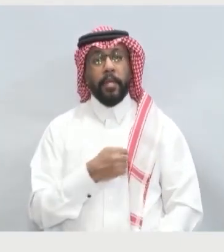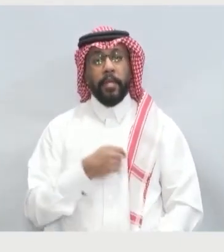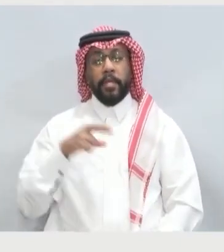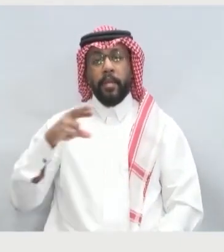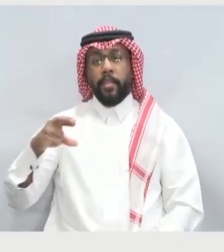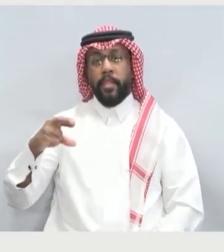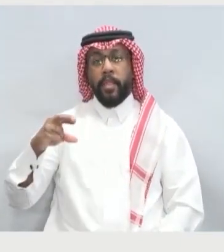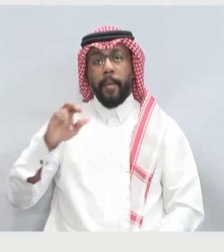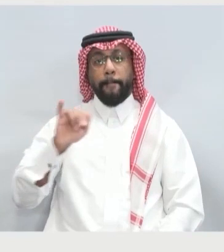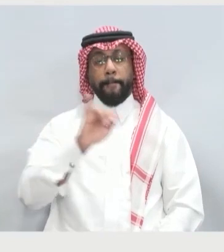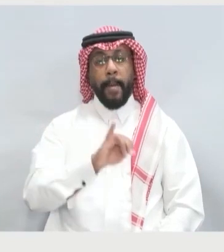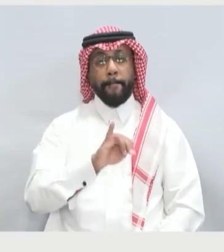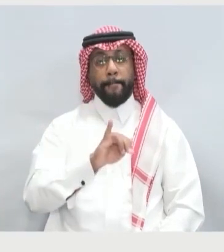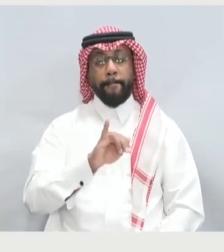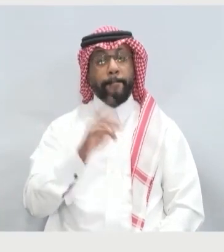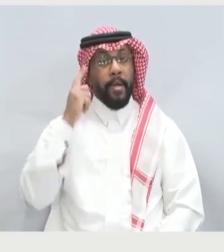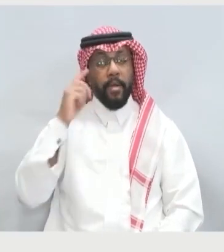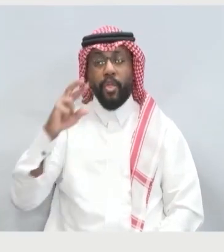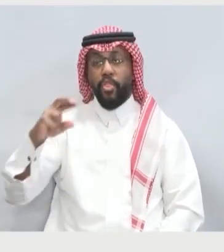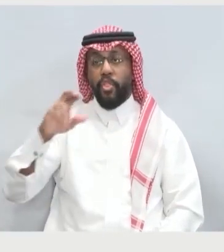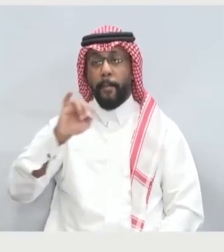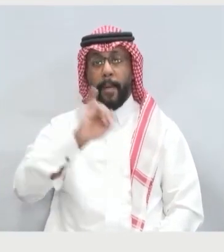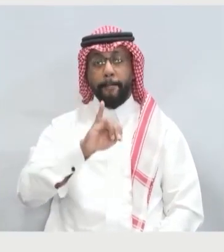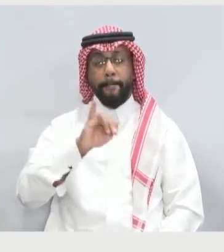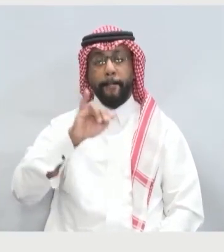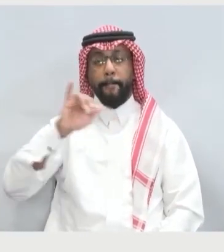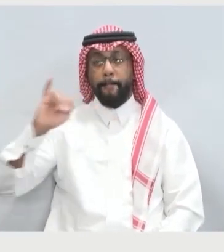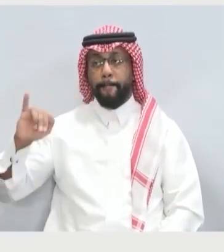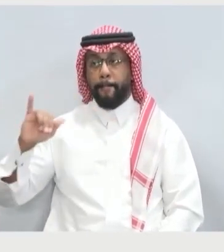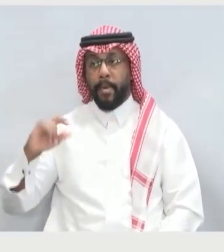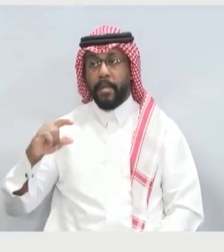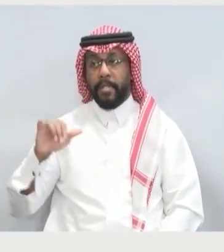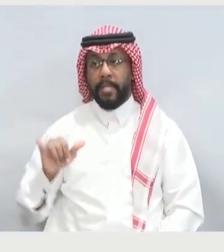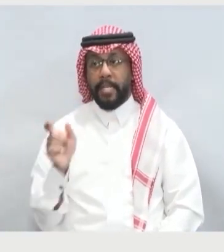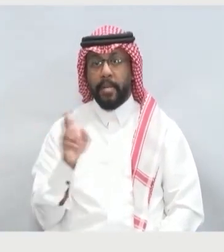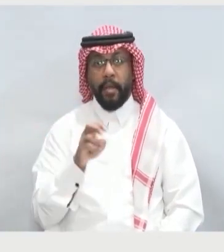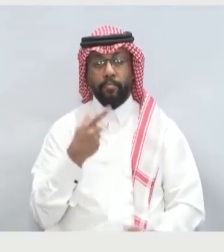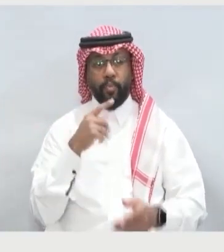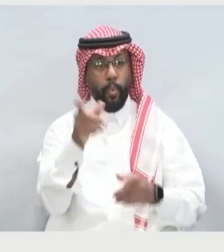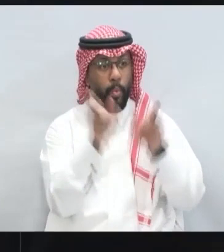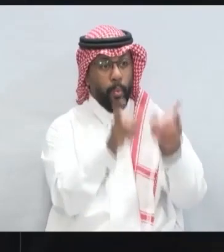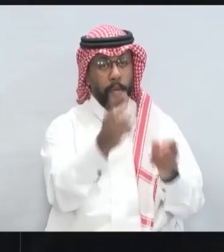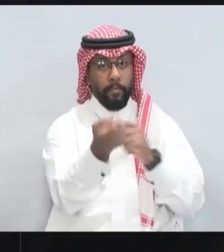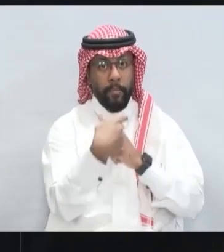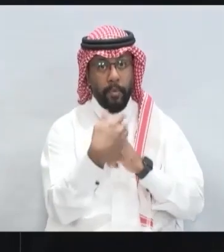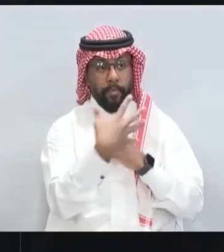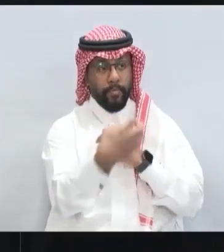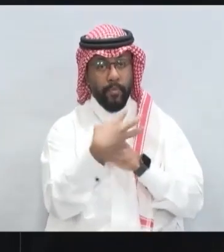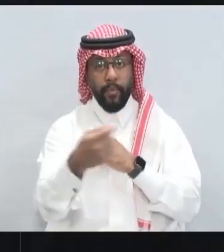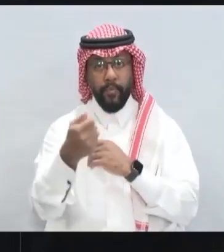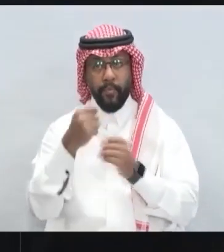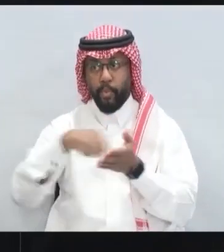تكون عباره عن اموال مستحقه للشركه اذا الشركه تطلب هذا الشركه الاخرى او العملاء مبالغ اذا هذا ما يسمى